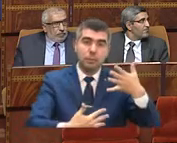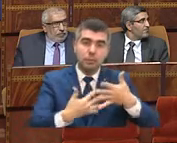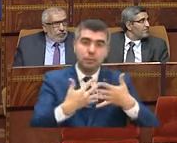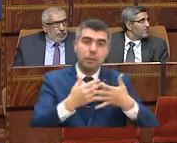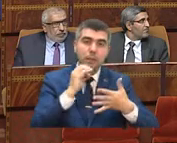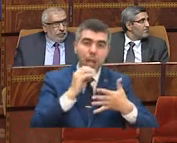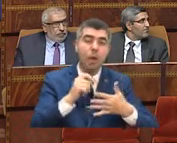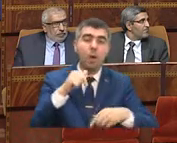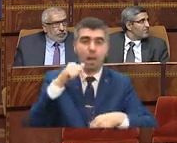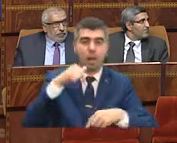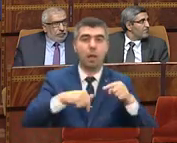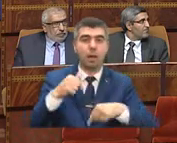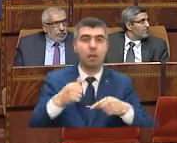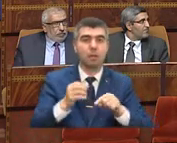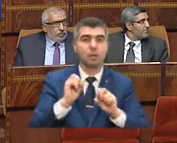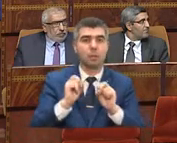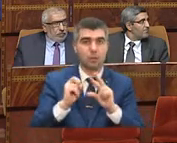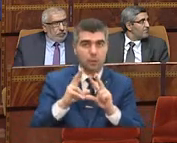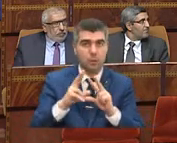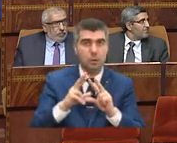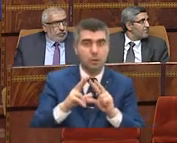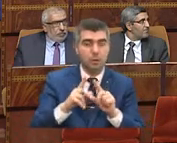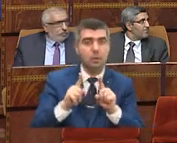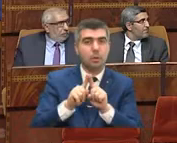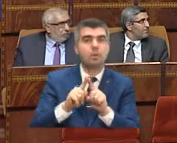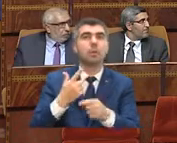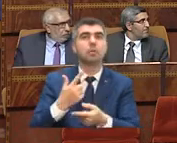الحقوق يبقى رهينا